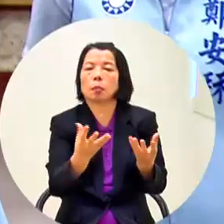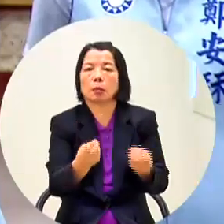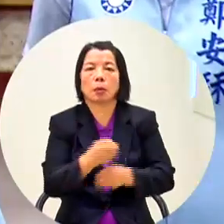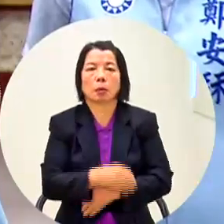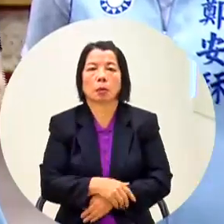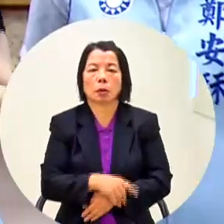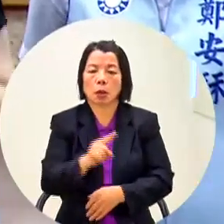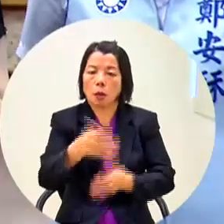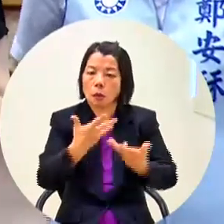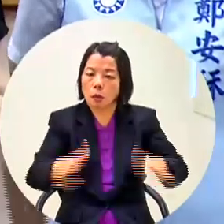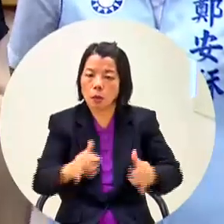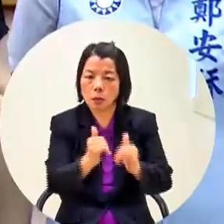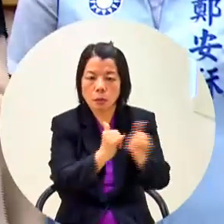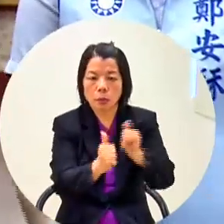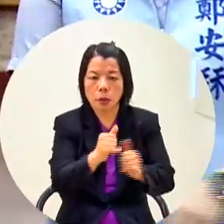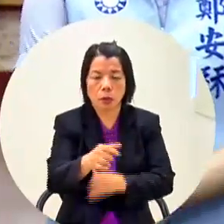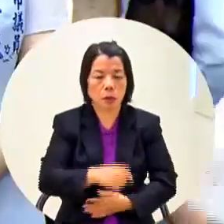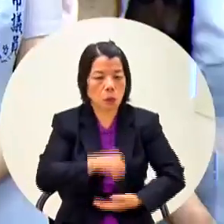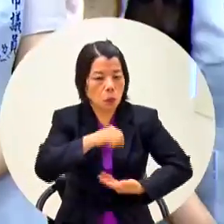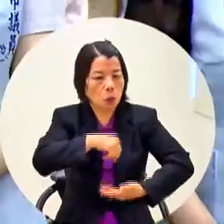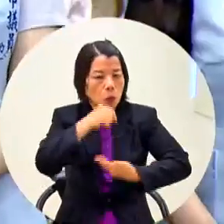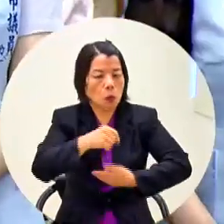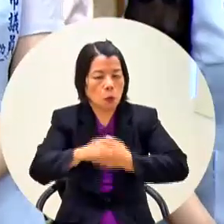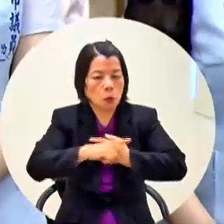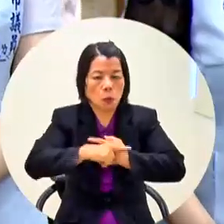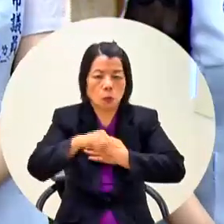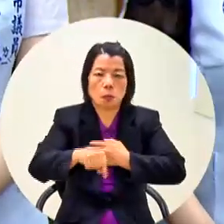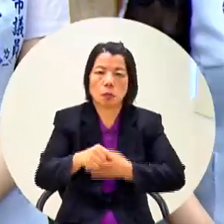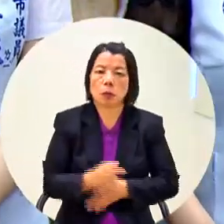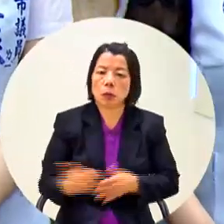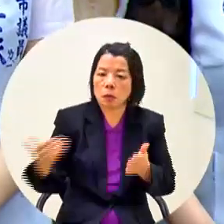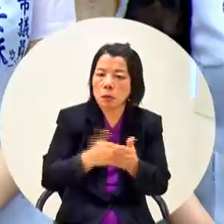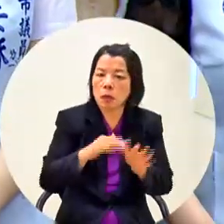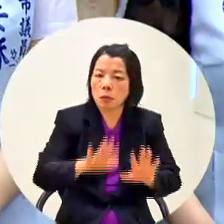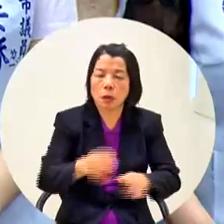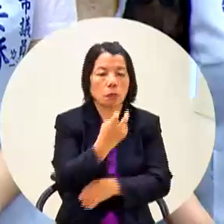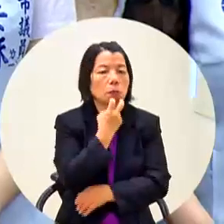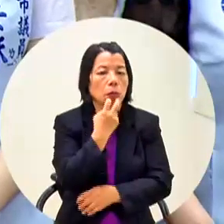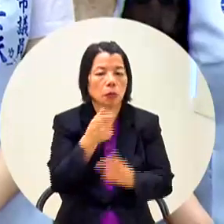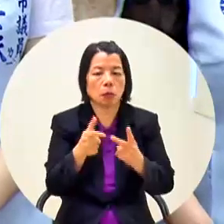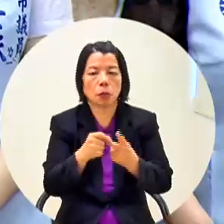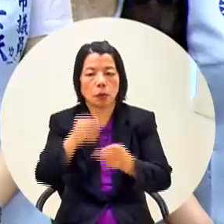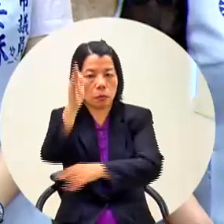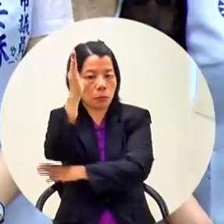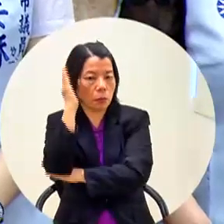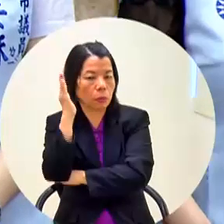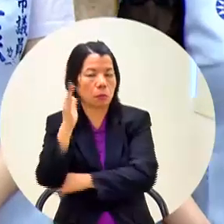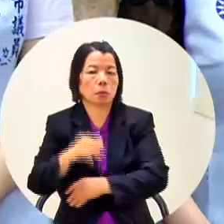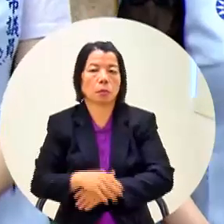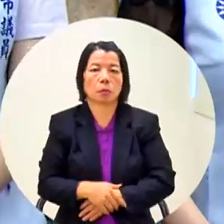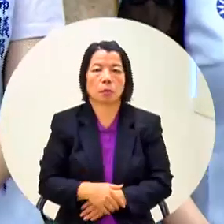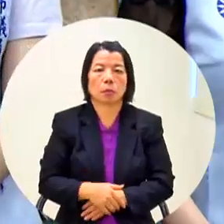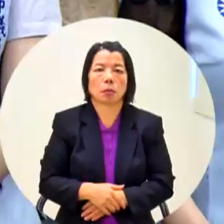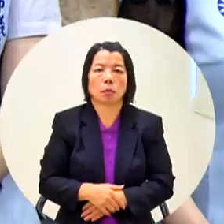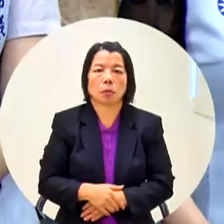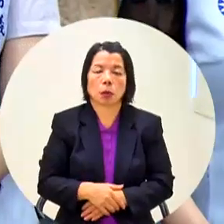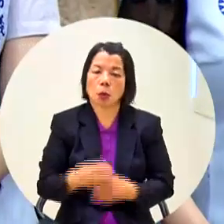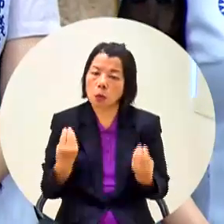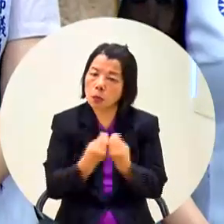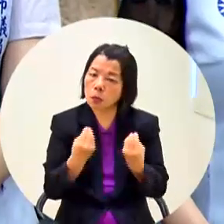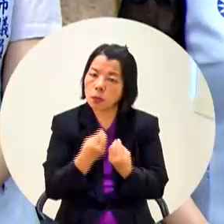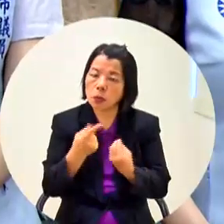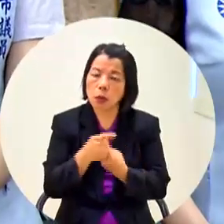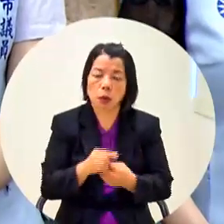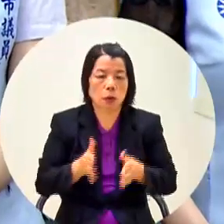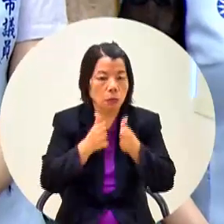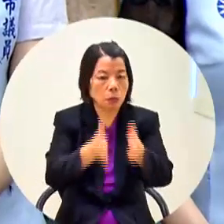多的市民非常的担心，到底未来中央跟地方之间如何针对于这些